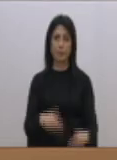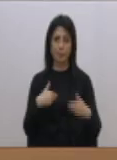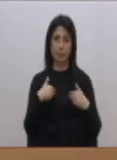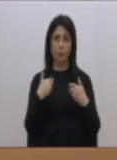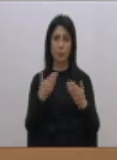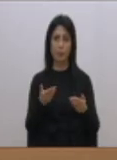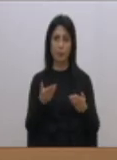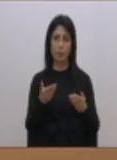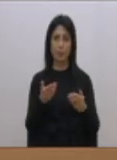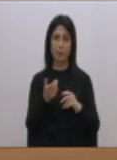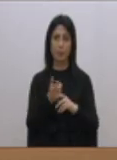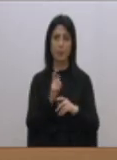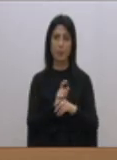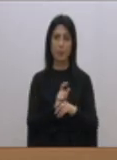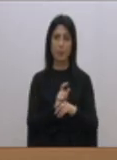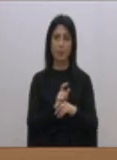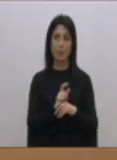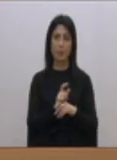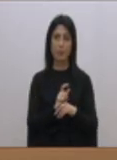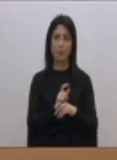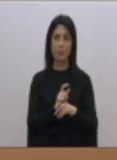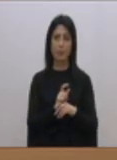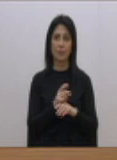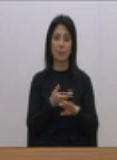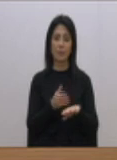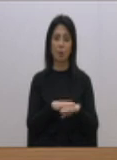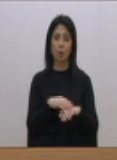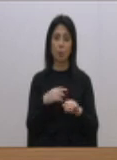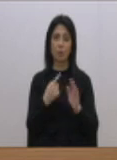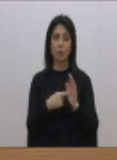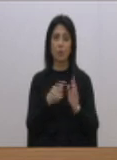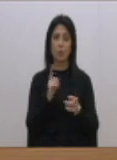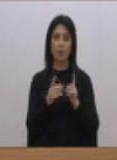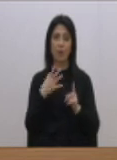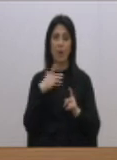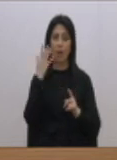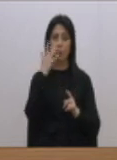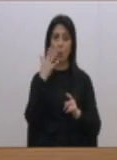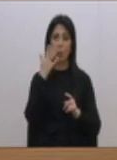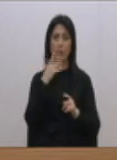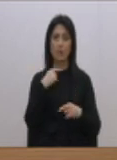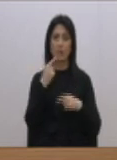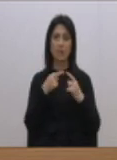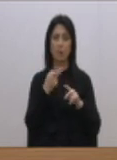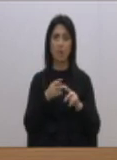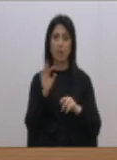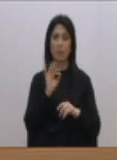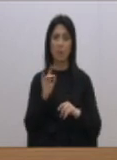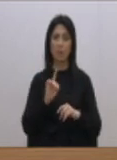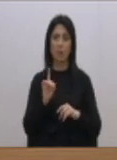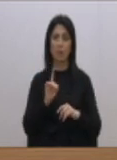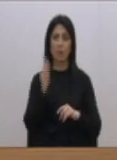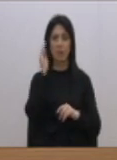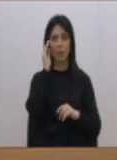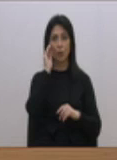მოგესალმებით. Ძალიან რთული საკითხია ნამდვილად. ქართული ოცნება საუბრობს იმაზე, რომ